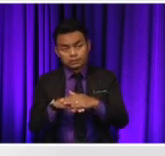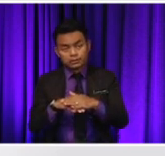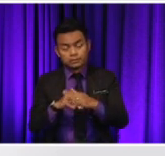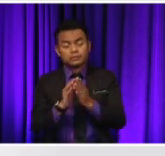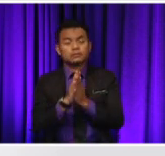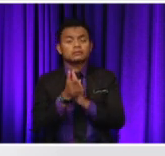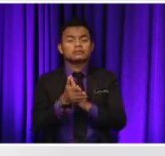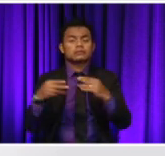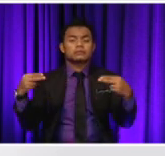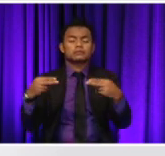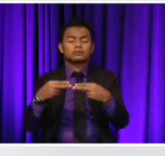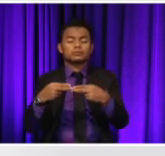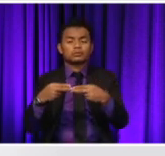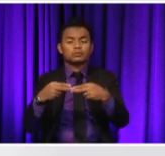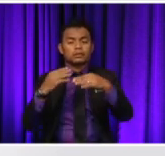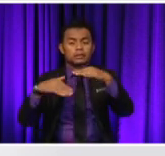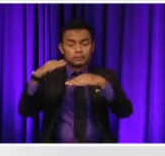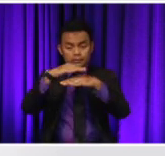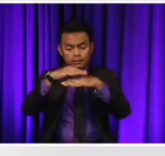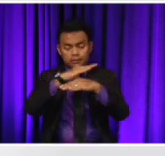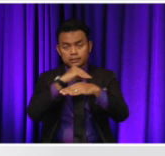antara pengurus atasan